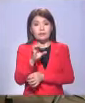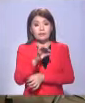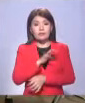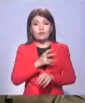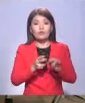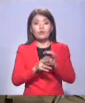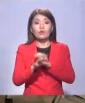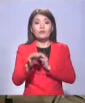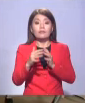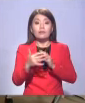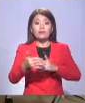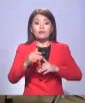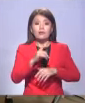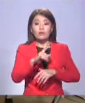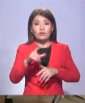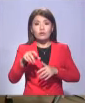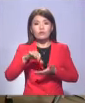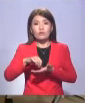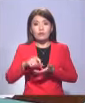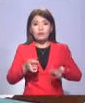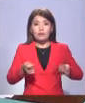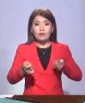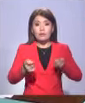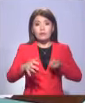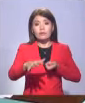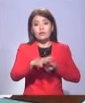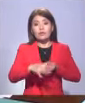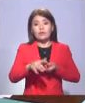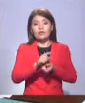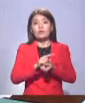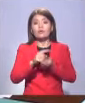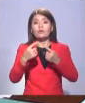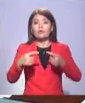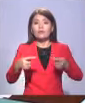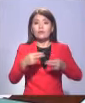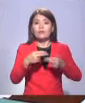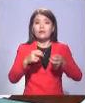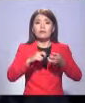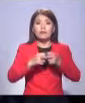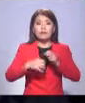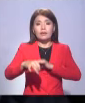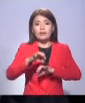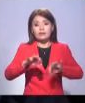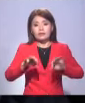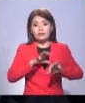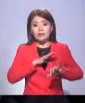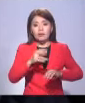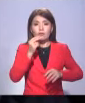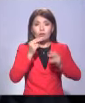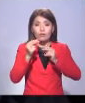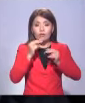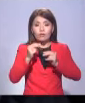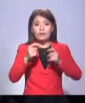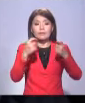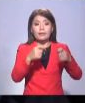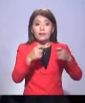жанындағы аграрлық кеңестің мүшелері аграрлық өнеркәсіптік кешен саласындағы өзге де өзекті мәселелерді қозғады. Атап айтқанда, азық-түлік өнімдерін